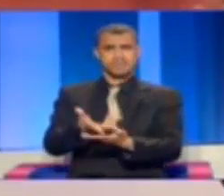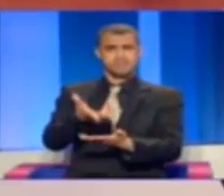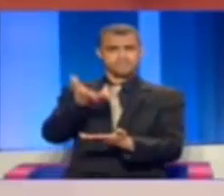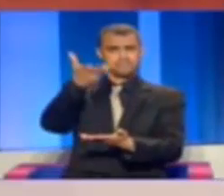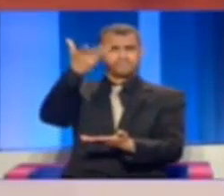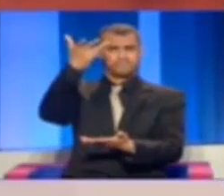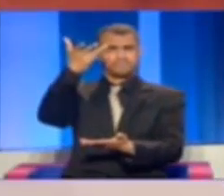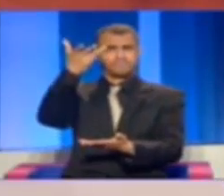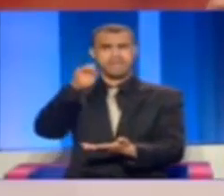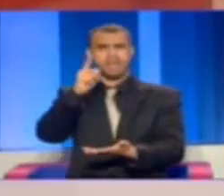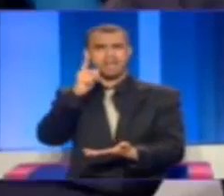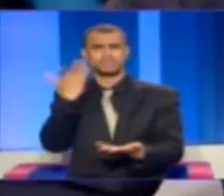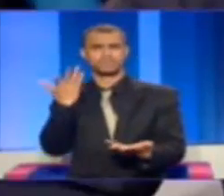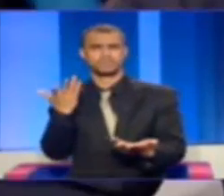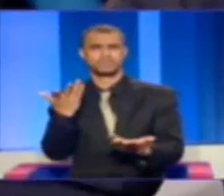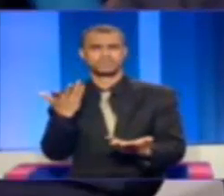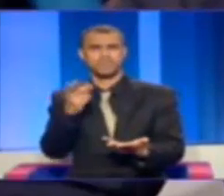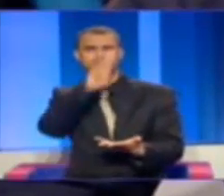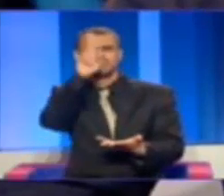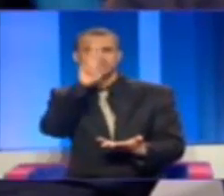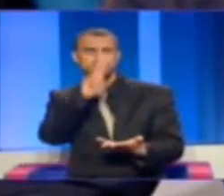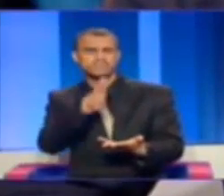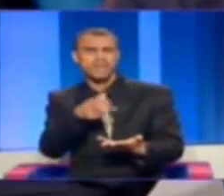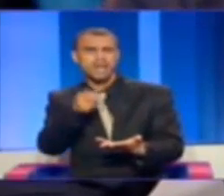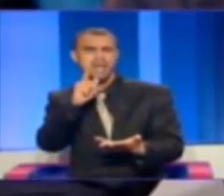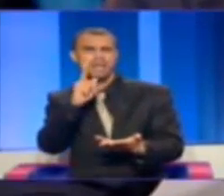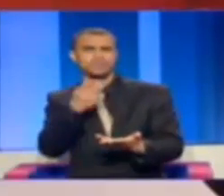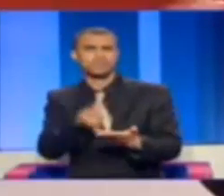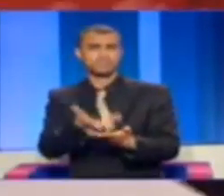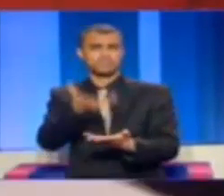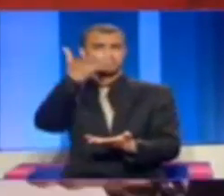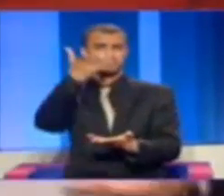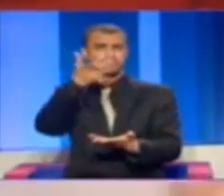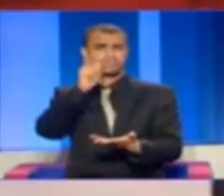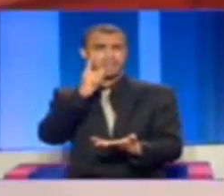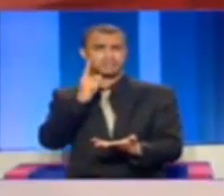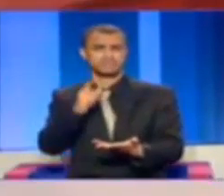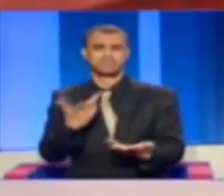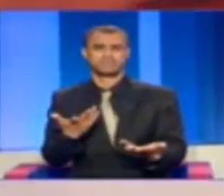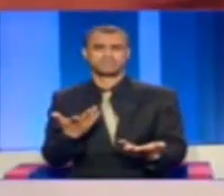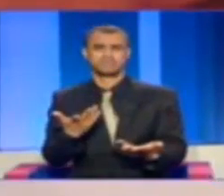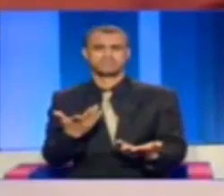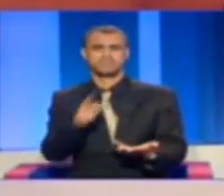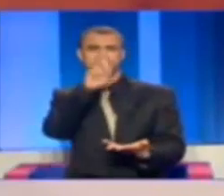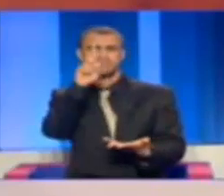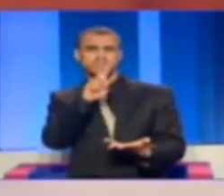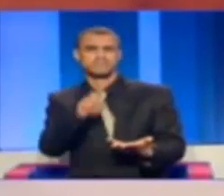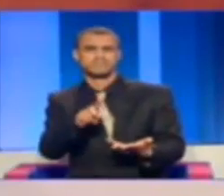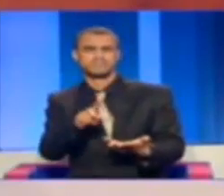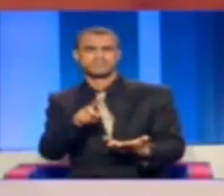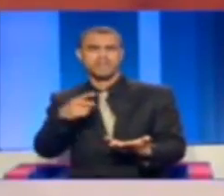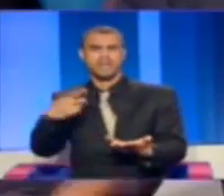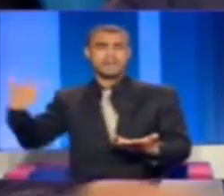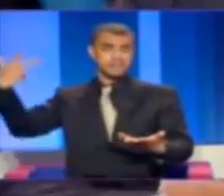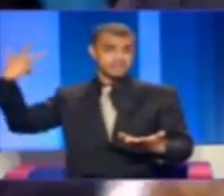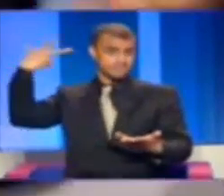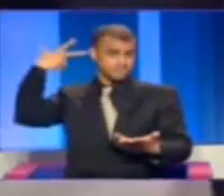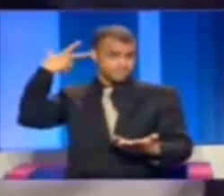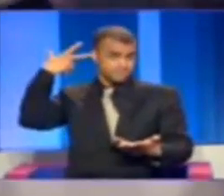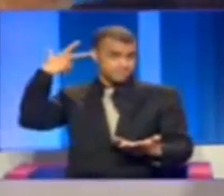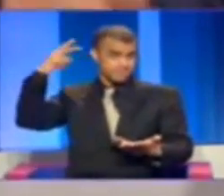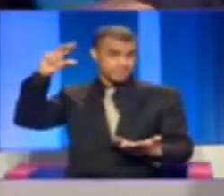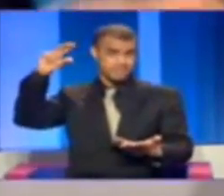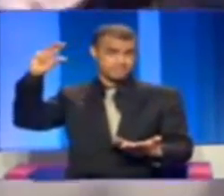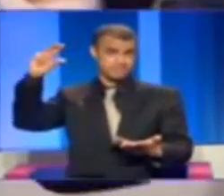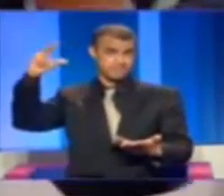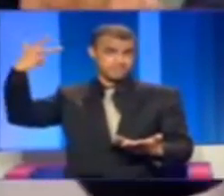هو مرتفع. واش لان الجهاز او التكلفه ديال التطبيب ديال الجراحه، علاش هو مرتفع؟ نعم، القوقعه الالكترونيه